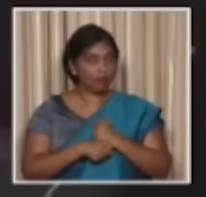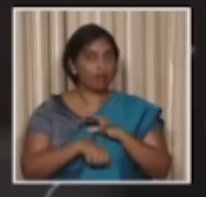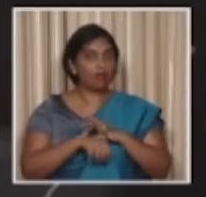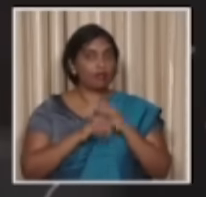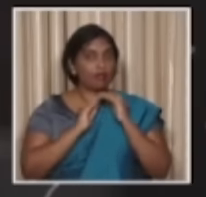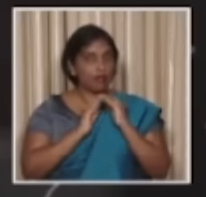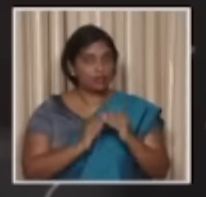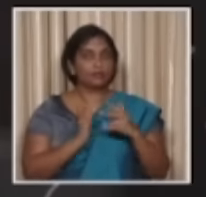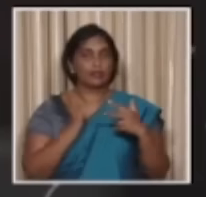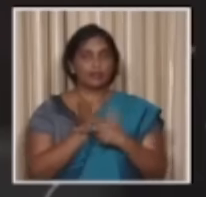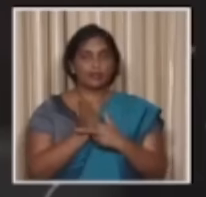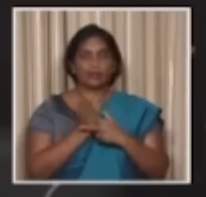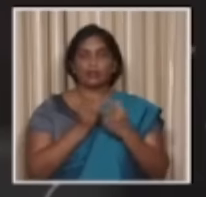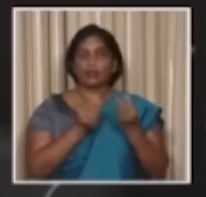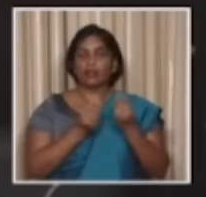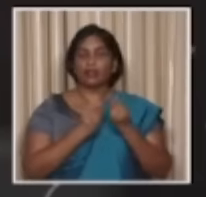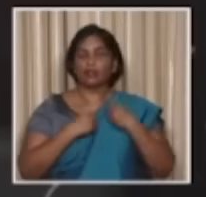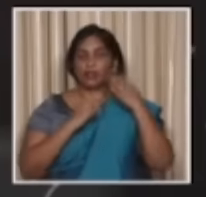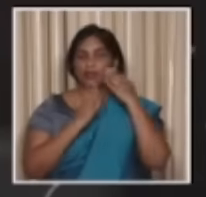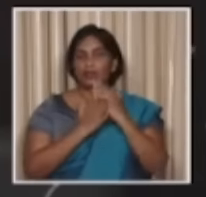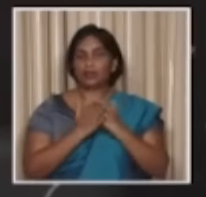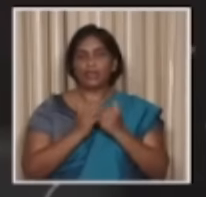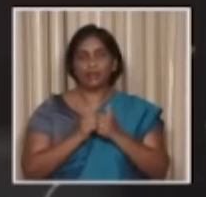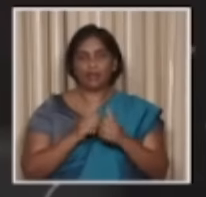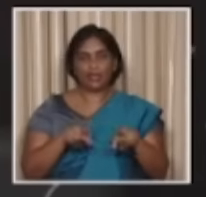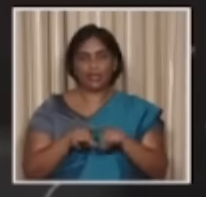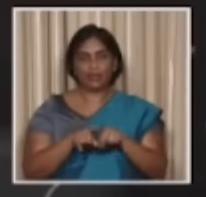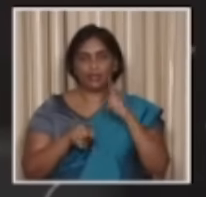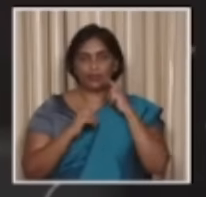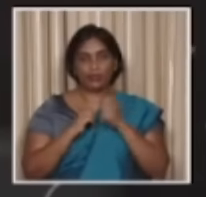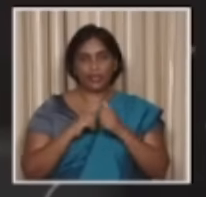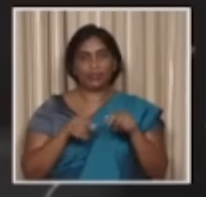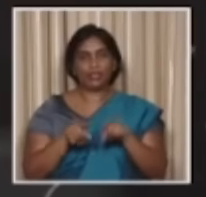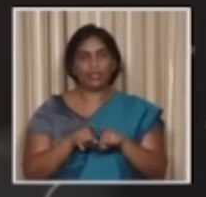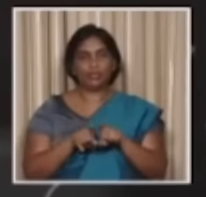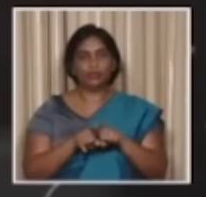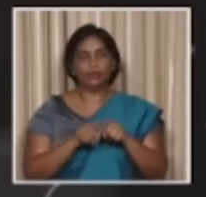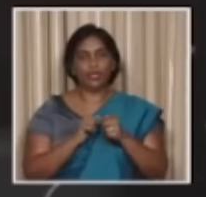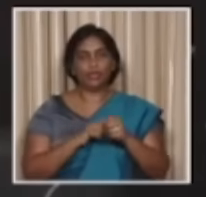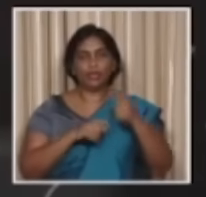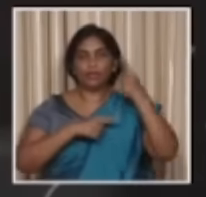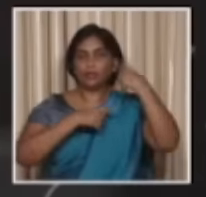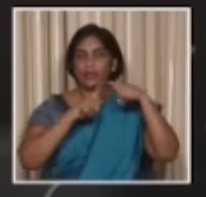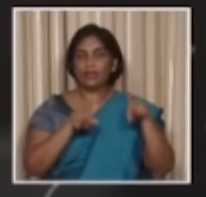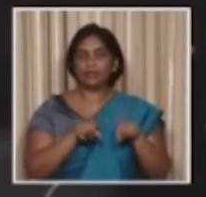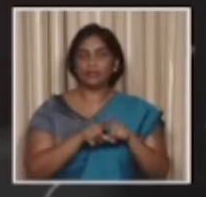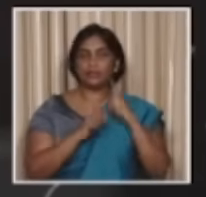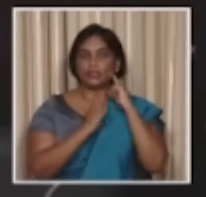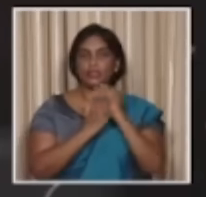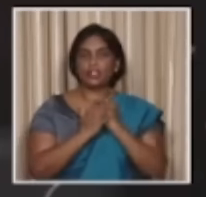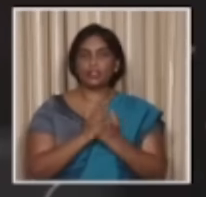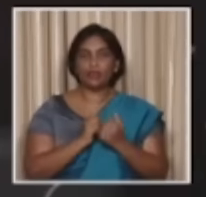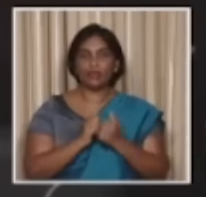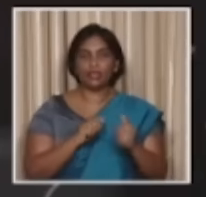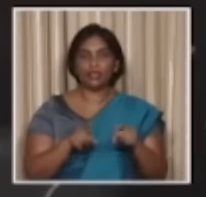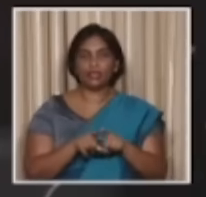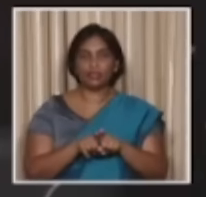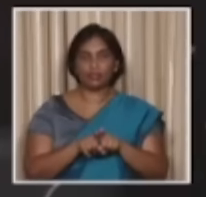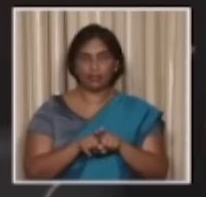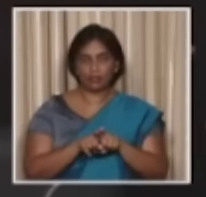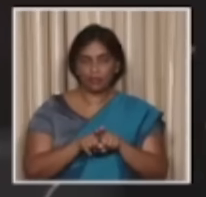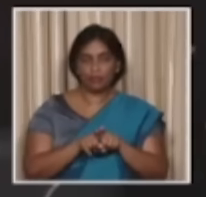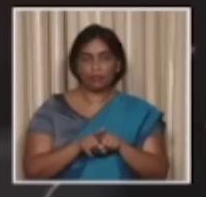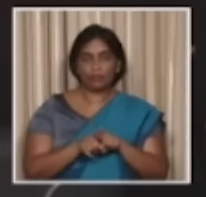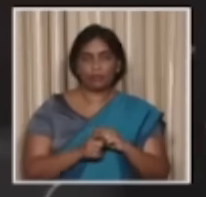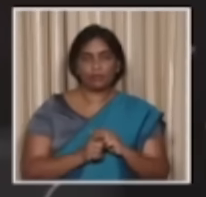දෙනවා. දුප්පත්තු අතරේ ඒවා ගන්න සල්ලි නැහැ. එතකොට ඒ මිනිස්සු දවස් 4 බෙහෙත් ගන්න නැතුව දවසක බෙහෙත් අරගෙන නිකන් ඉන්න තීරණය කළා